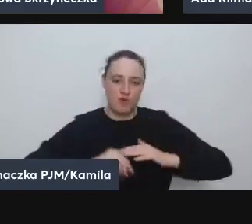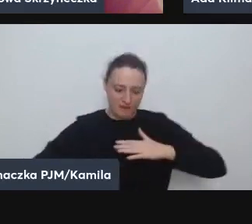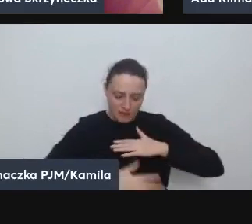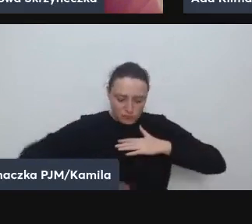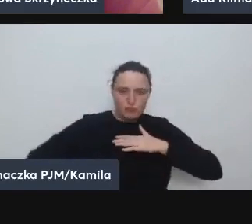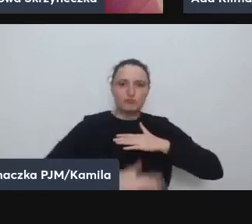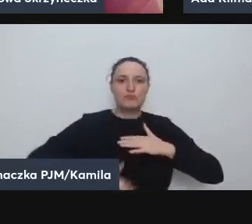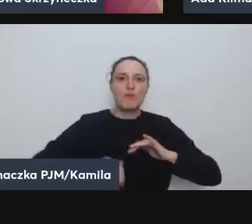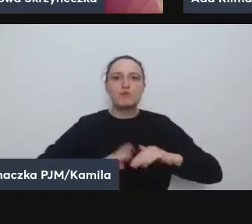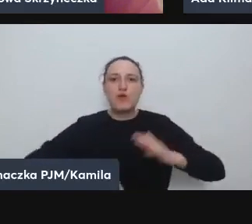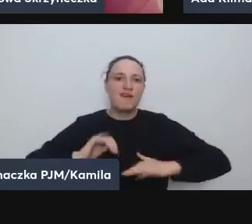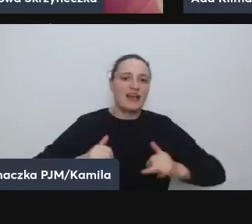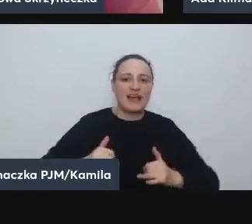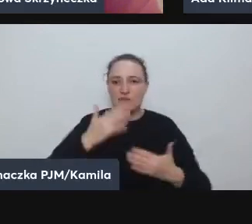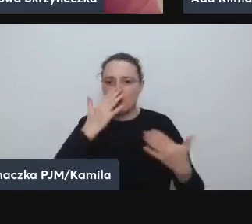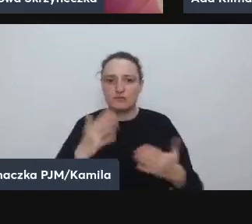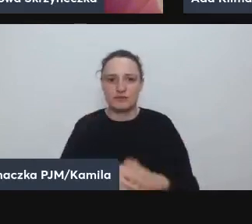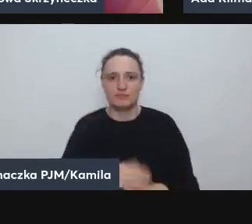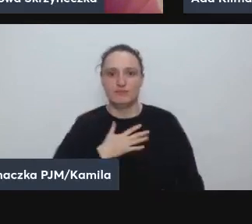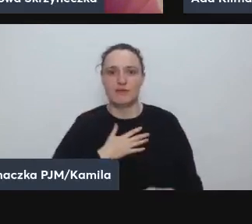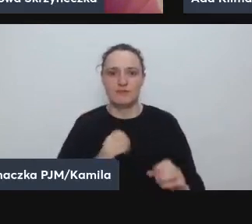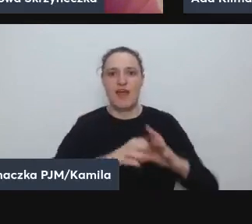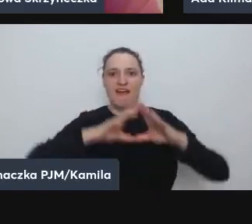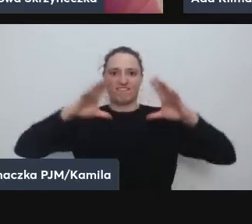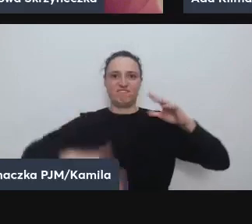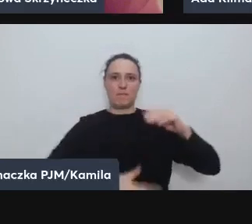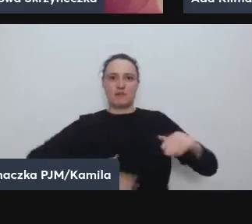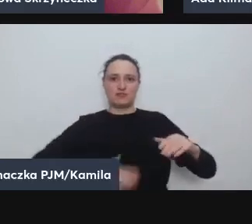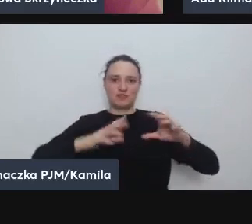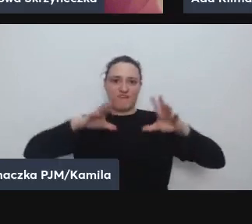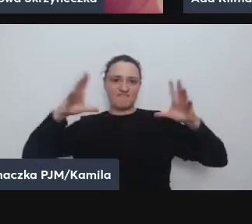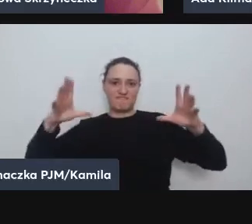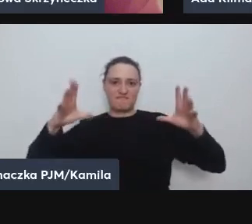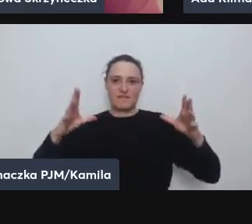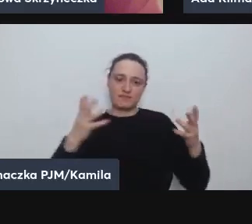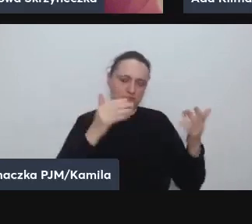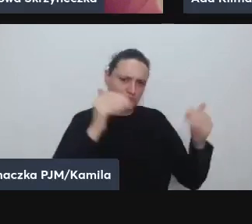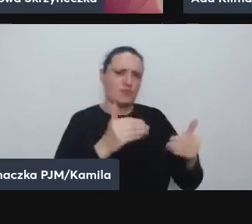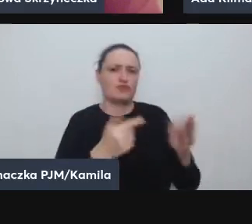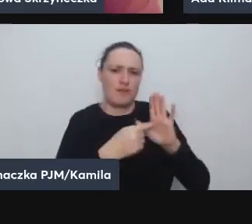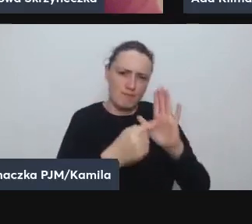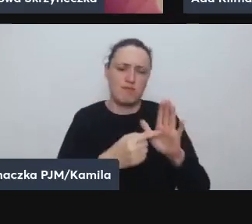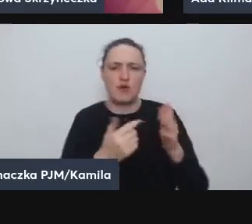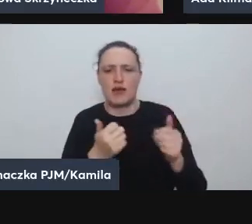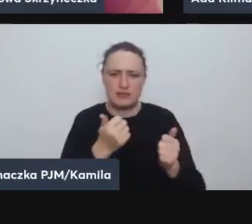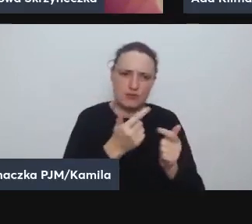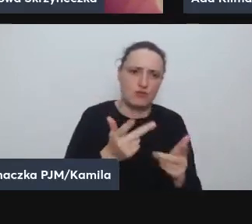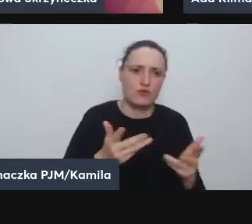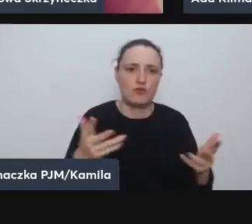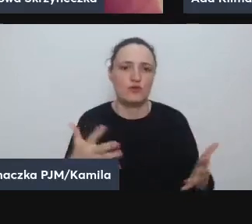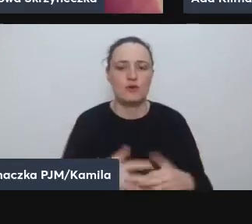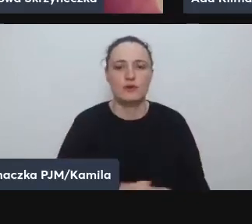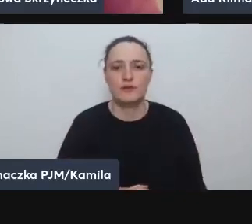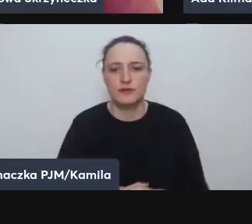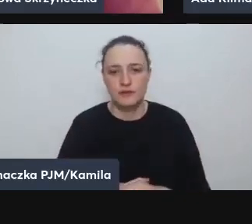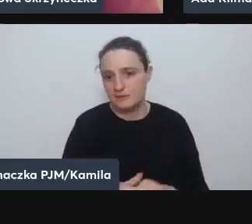to można cały proces, mam taką gigantyczną w ogóle, ale też można na nich fajnie pokazać, więc